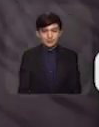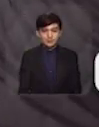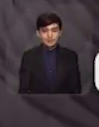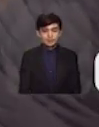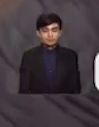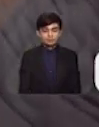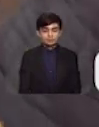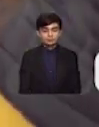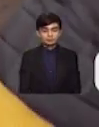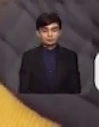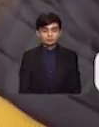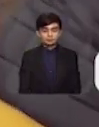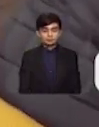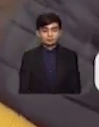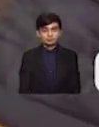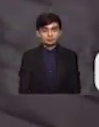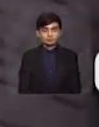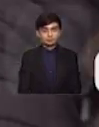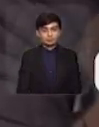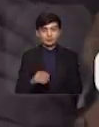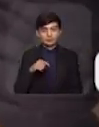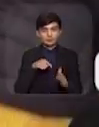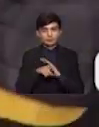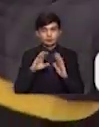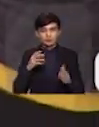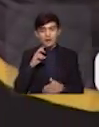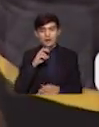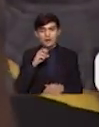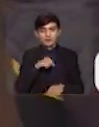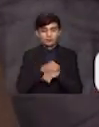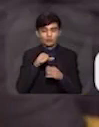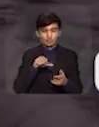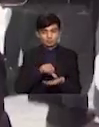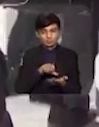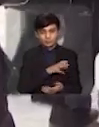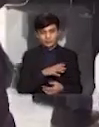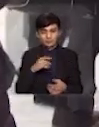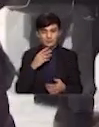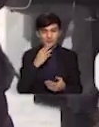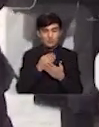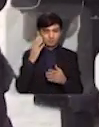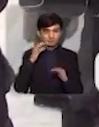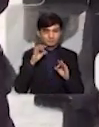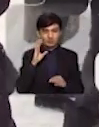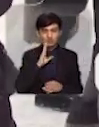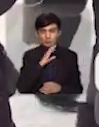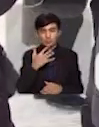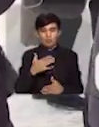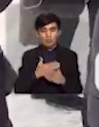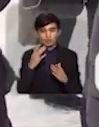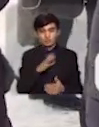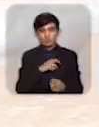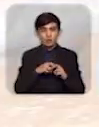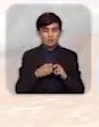Пропустите! Пропустите женщину! Дүйсенбі күні болған наразылық акциясына 50 шақты әйел жиналған еді. Проблемалары әртүрлі. Бірі елде